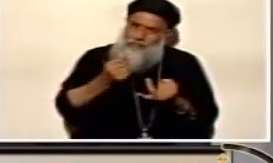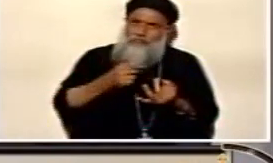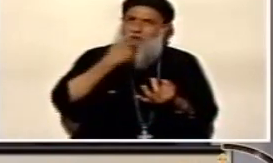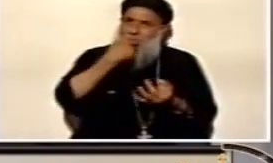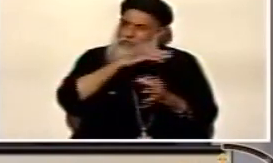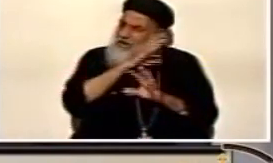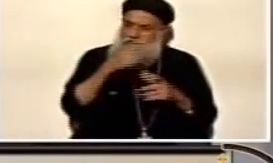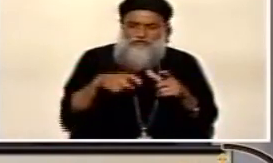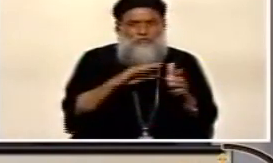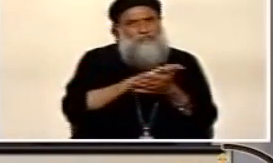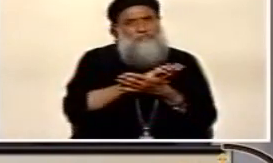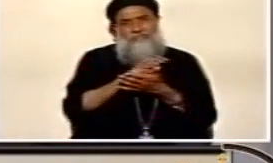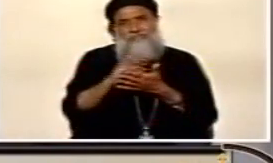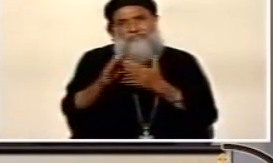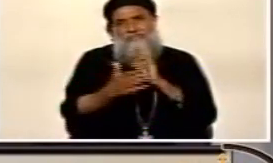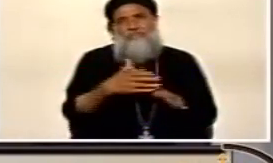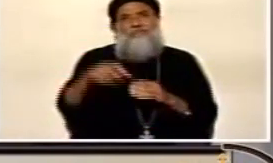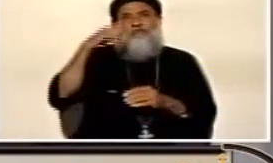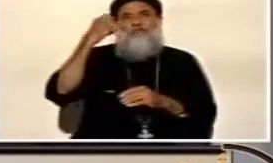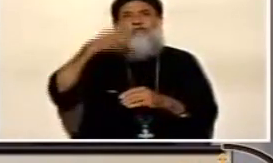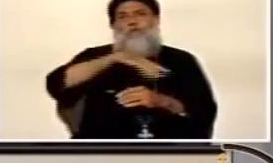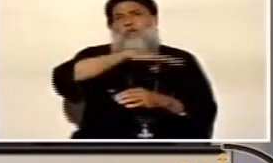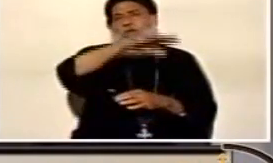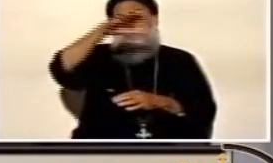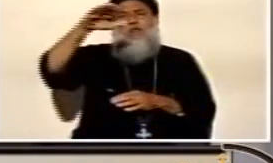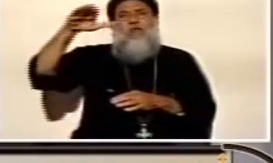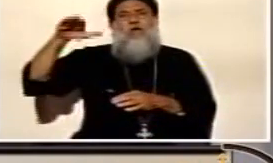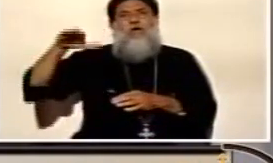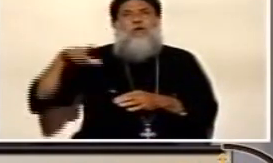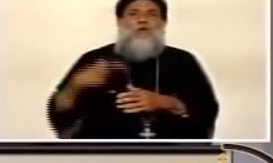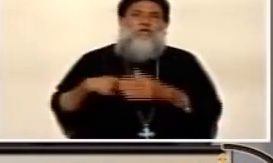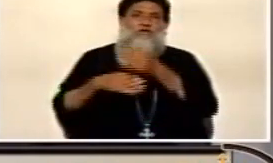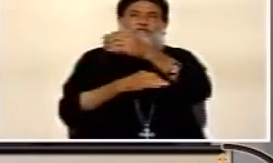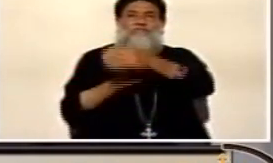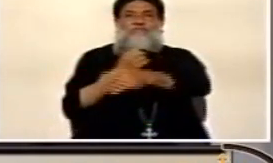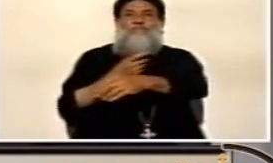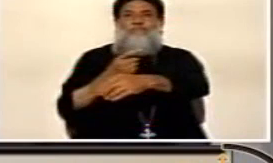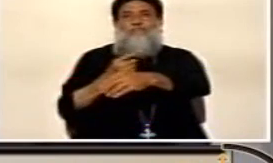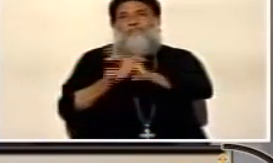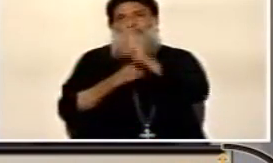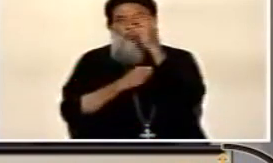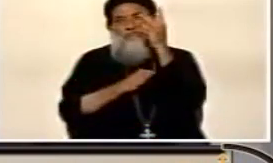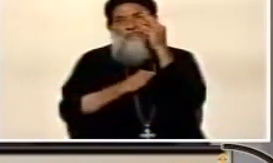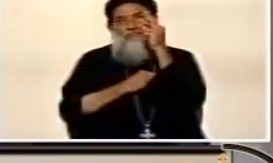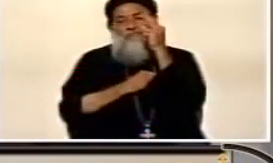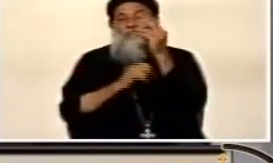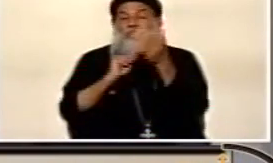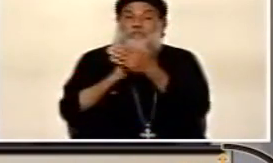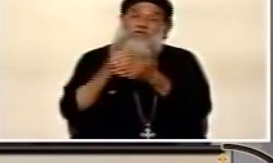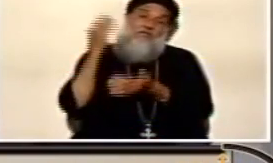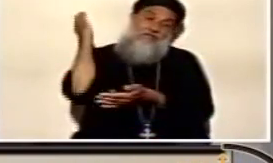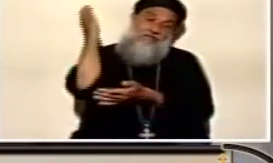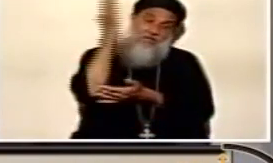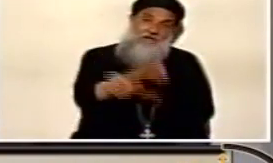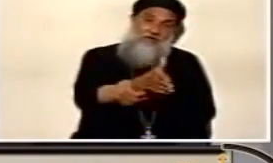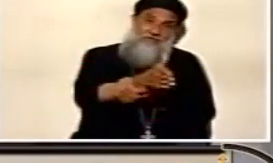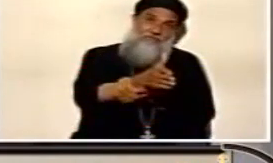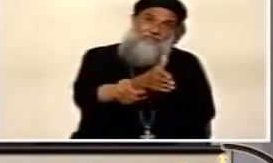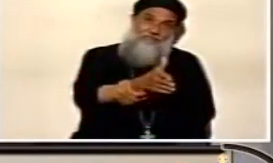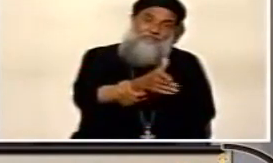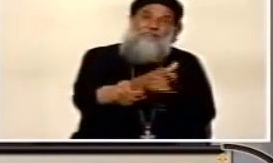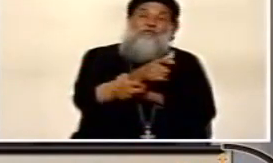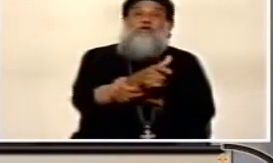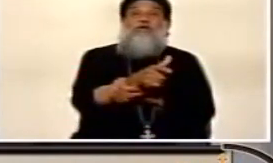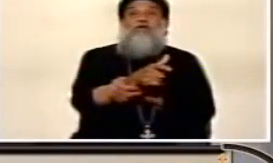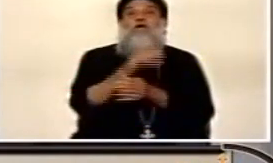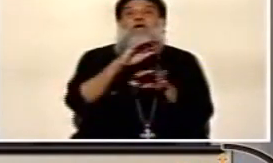خبزا ولا فضة ولا يكون للواحد ثوبان. وأي بيت دخلتموه